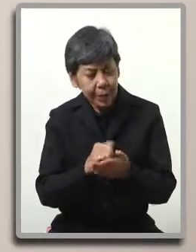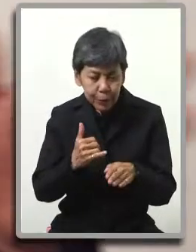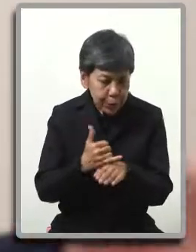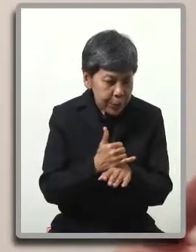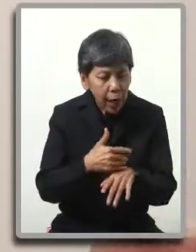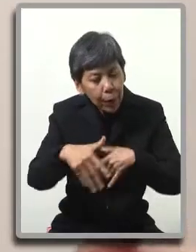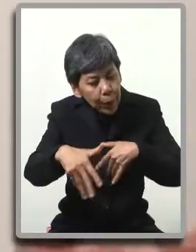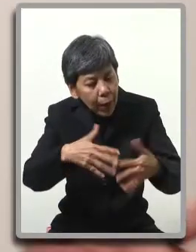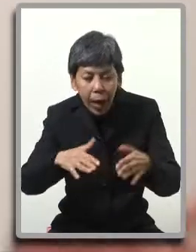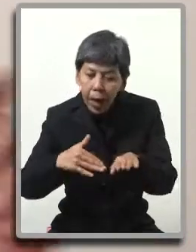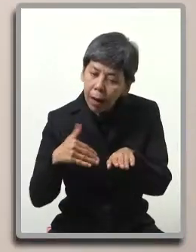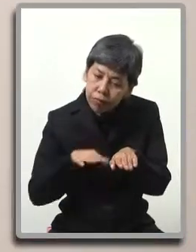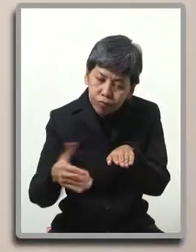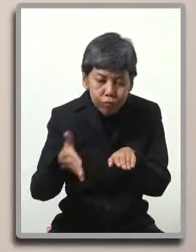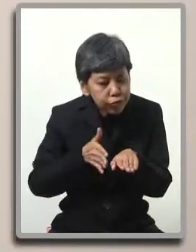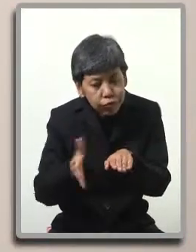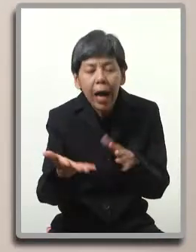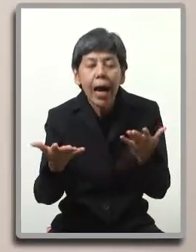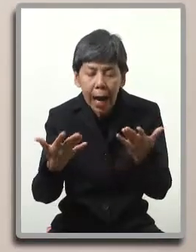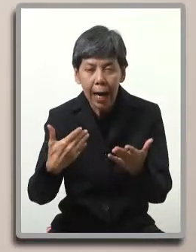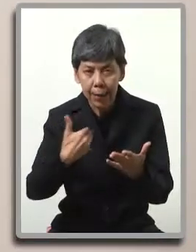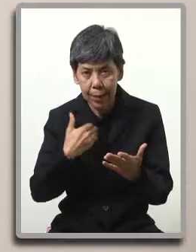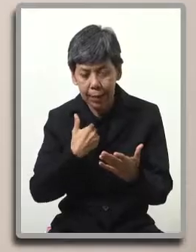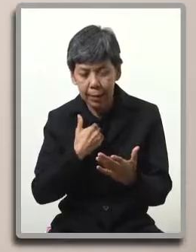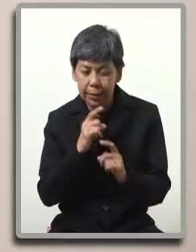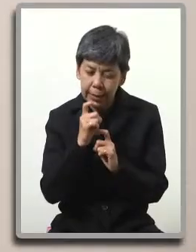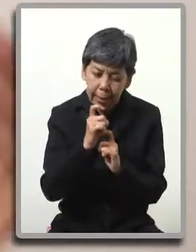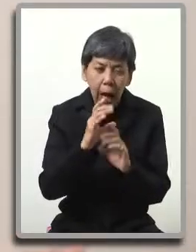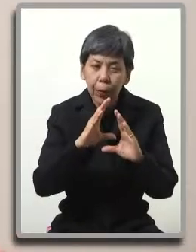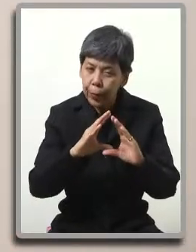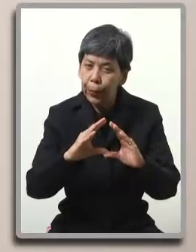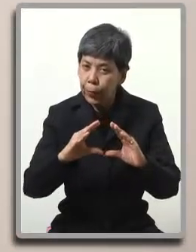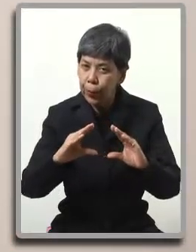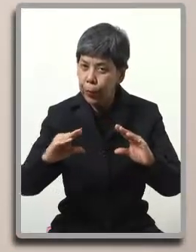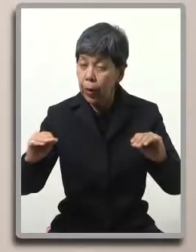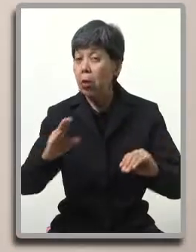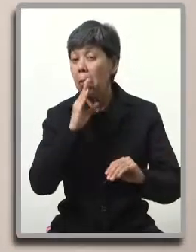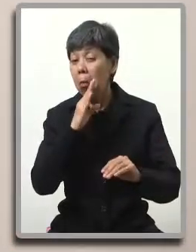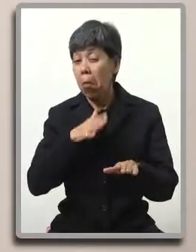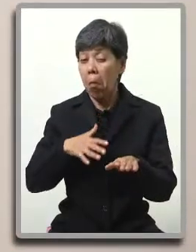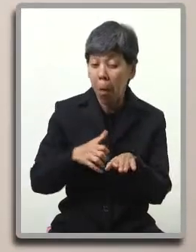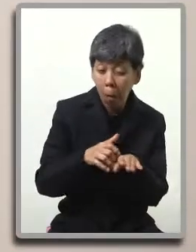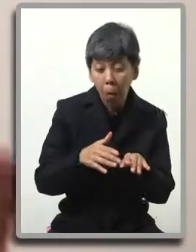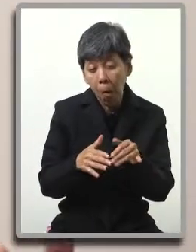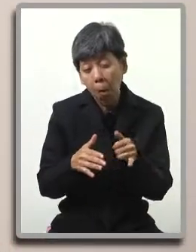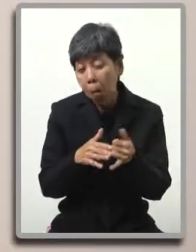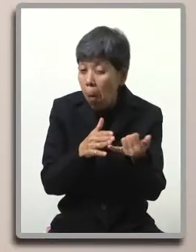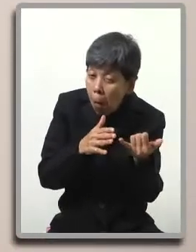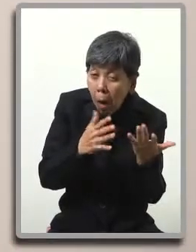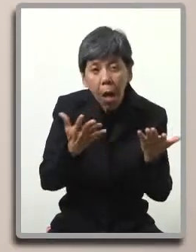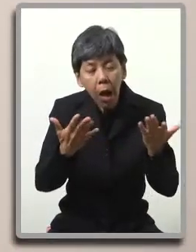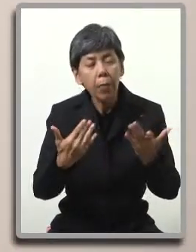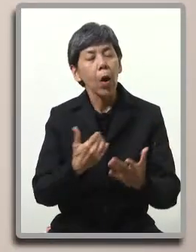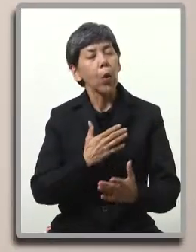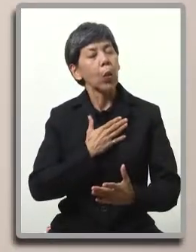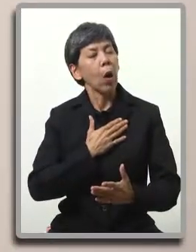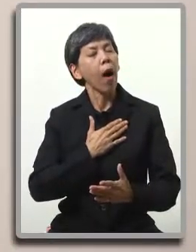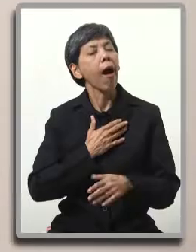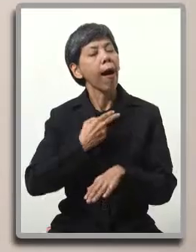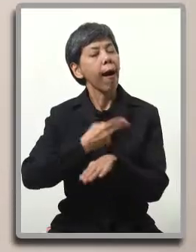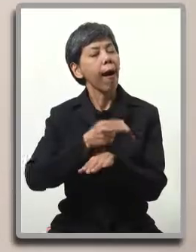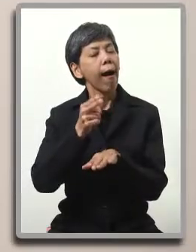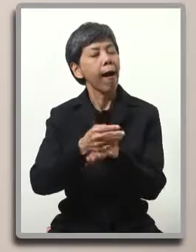ารให้กับผู้ที่ใช้ถนนร่วมกันนะครับก็มีการลดความเสี่ยงนะครับแล้วก็ถ้าเกิดอุบัติเหตุหรือเกิดเหตุการณ์อะไรขึ้นน